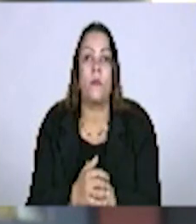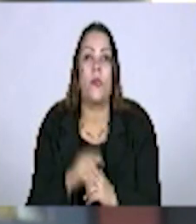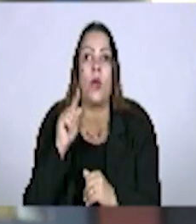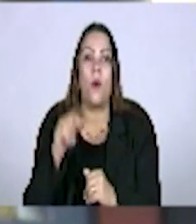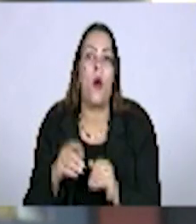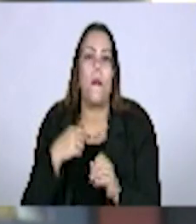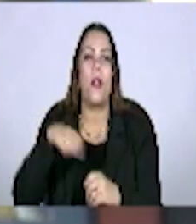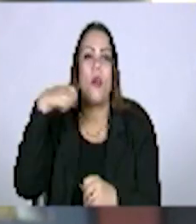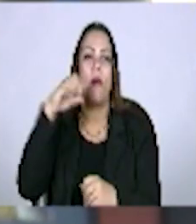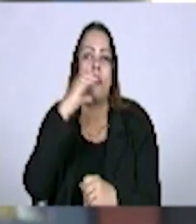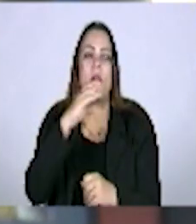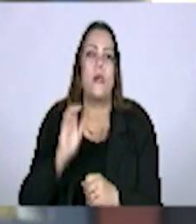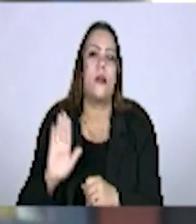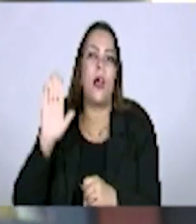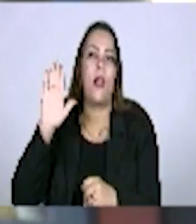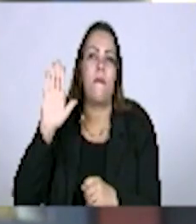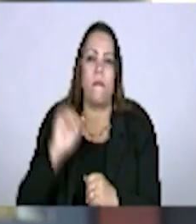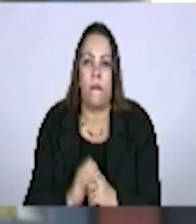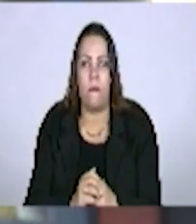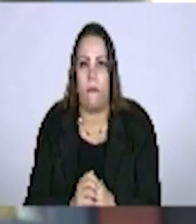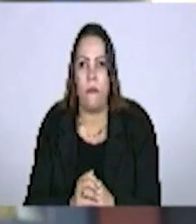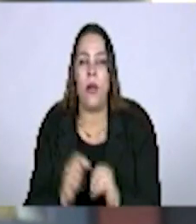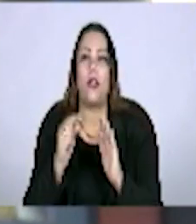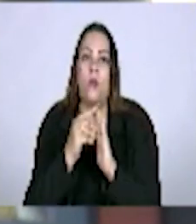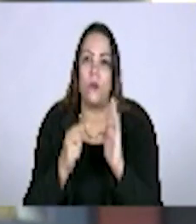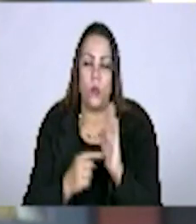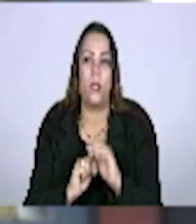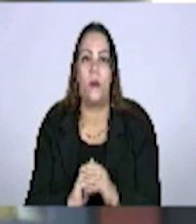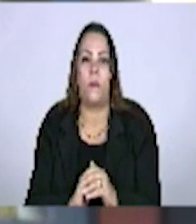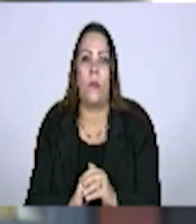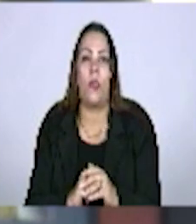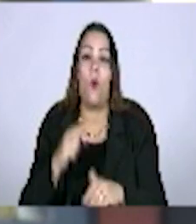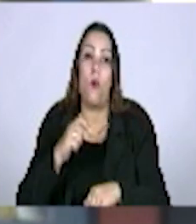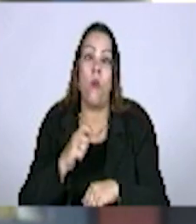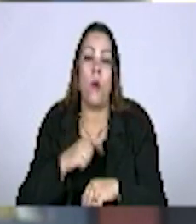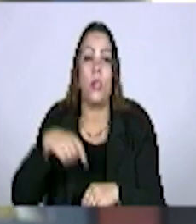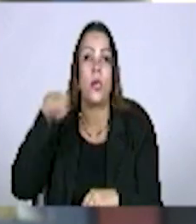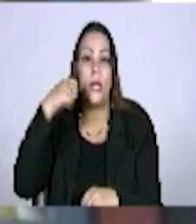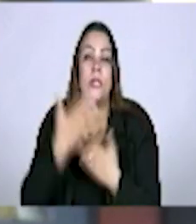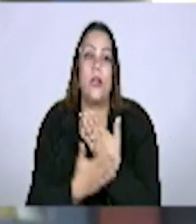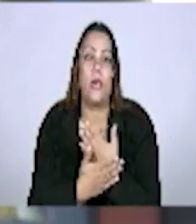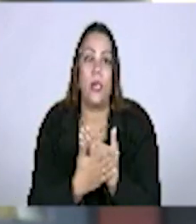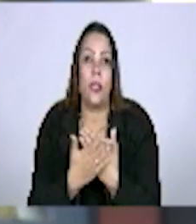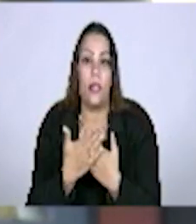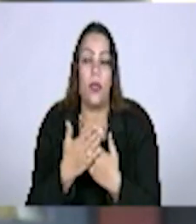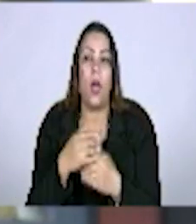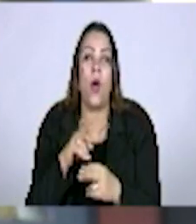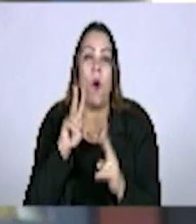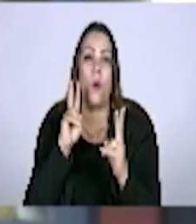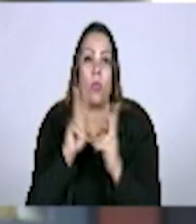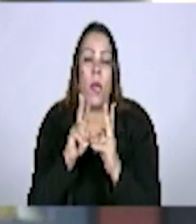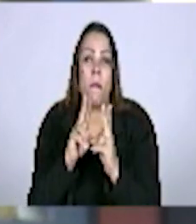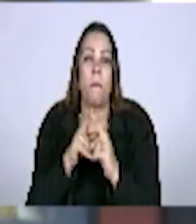اداء ال رئيس عبد الفتاح السيسي اليمين الدستوريه لفتره رئاسيه جديده امام